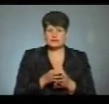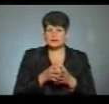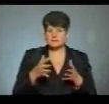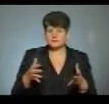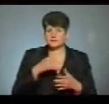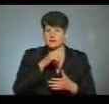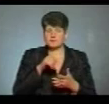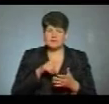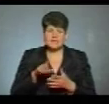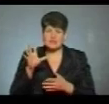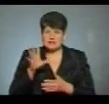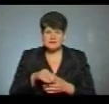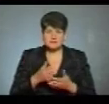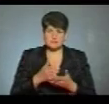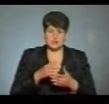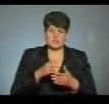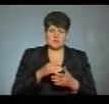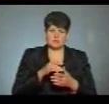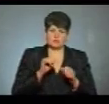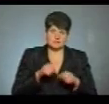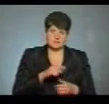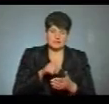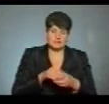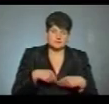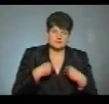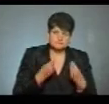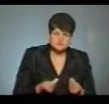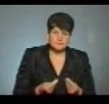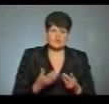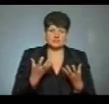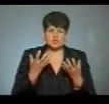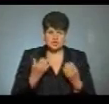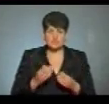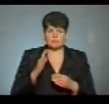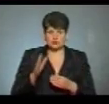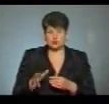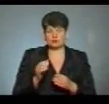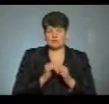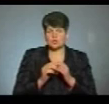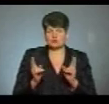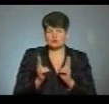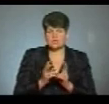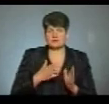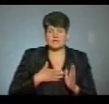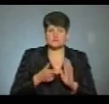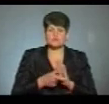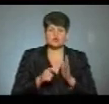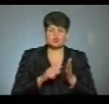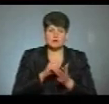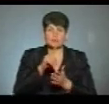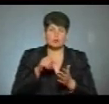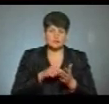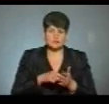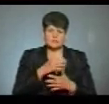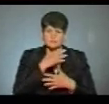не всі запитання ми мали час поставити. Я сподіваюся, що ми ще будемо часу зустрічатися у нашій студії, адже питань нагальних